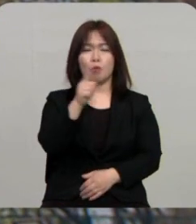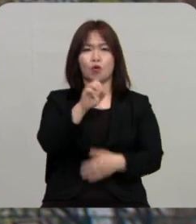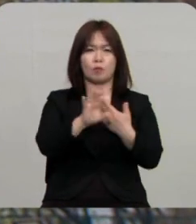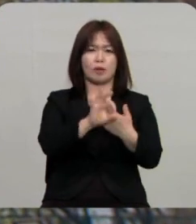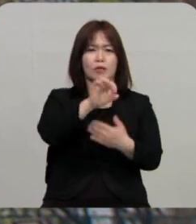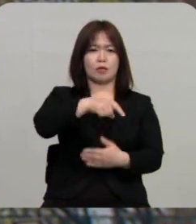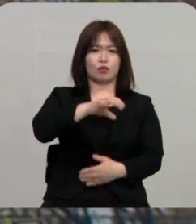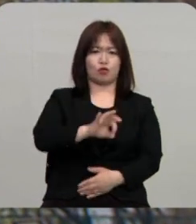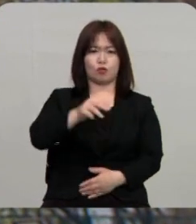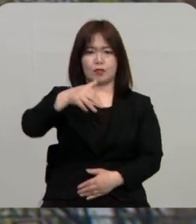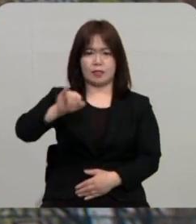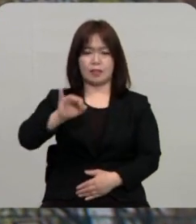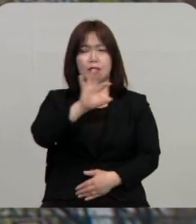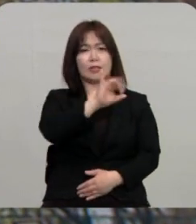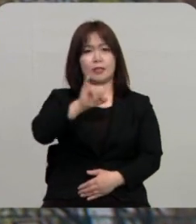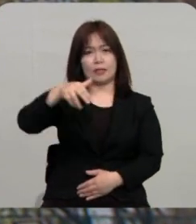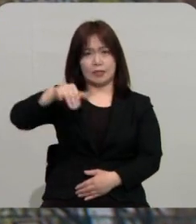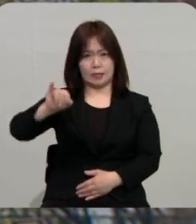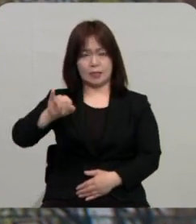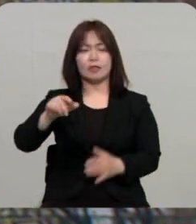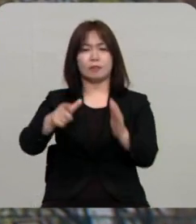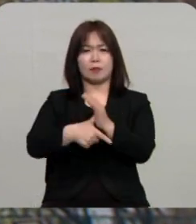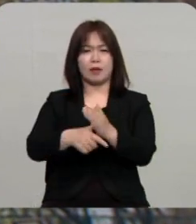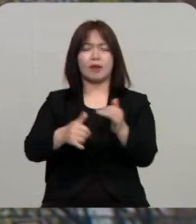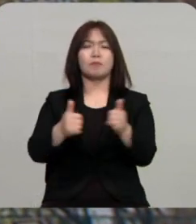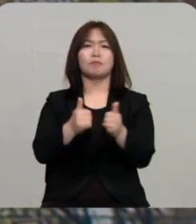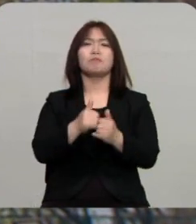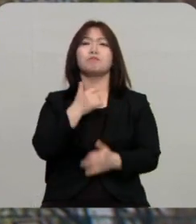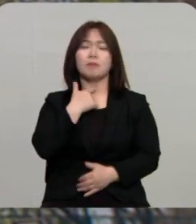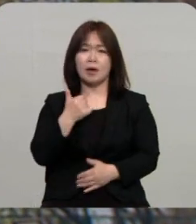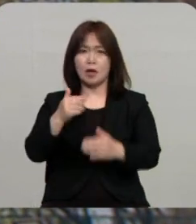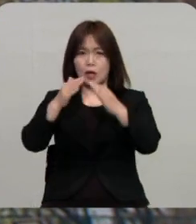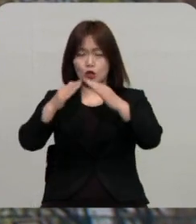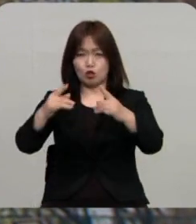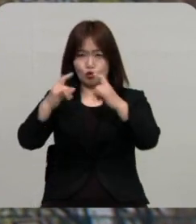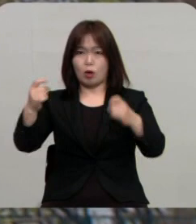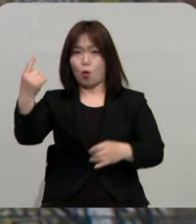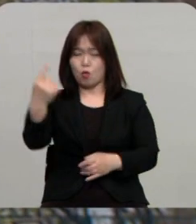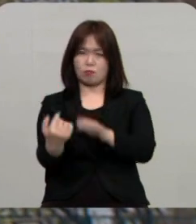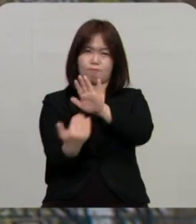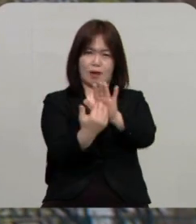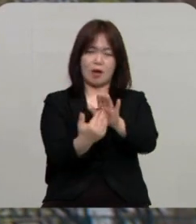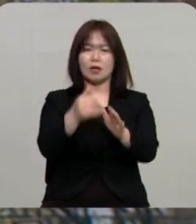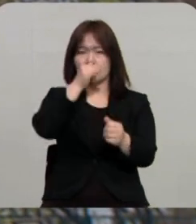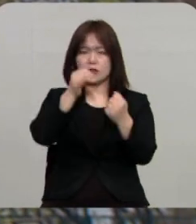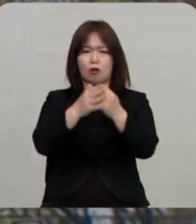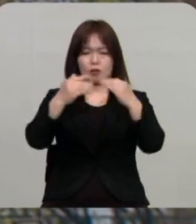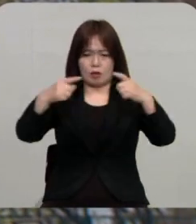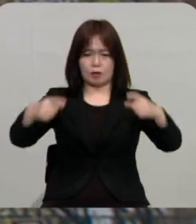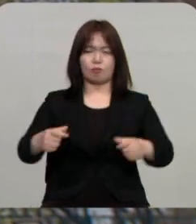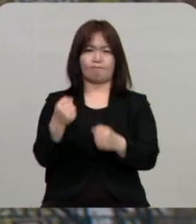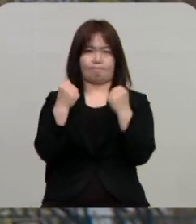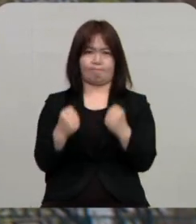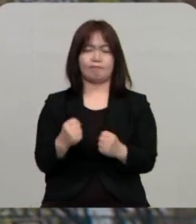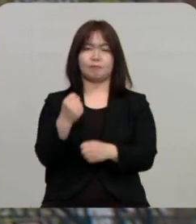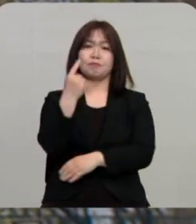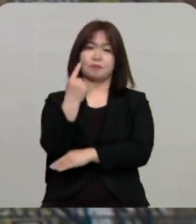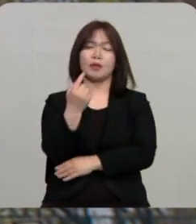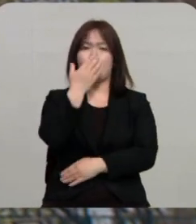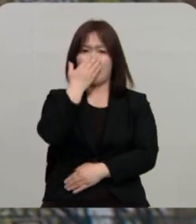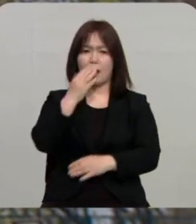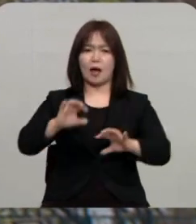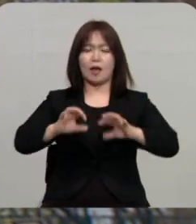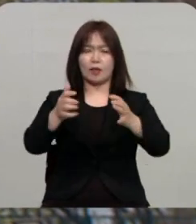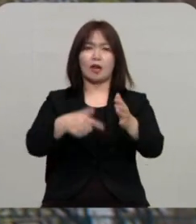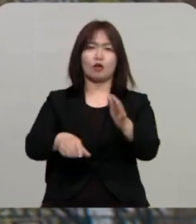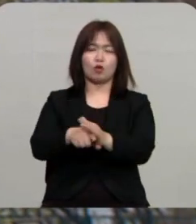웅치와 이치국의 전투입니다. 전주성으로 진격하는 왜군을 물리침으로써 전라도를 지킬 수 있었습니다. 나라를